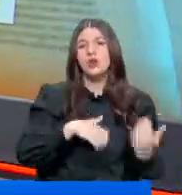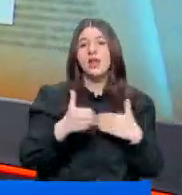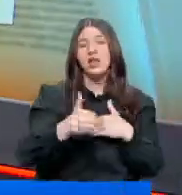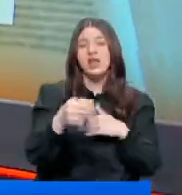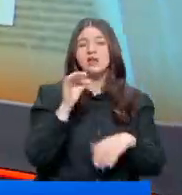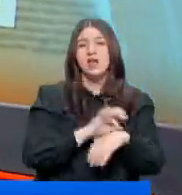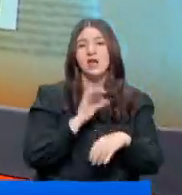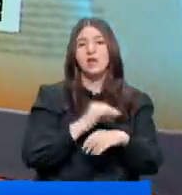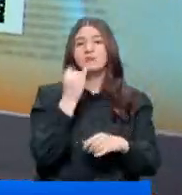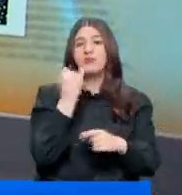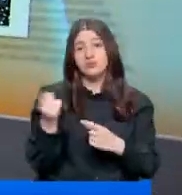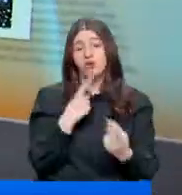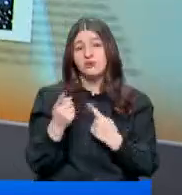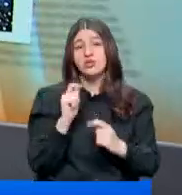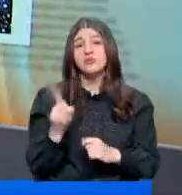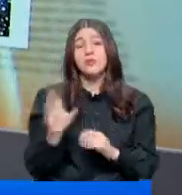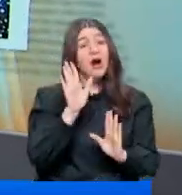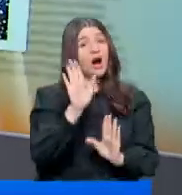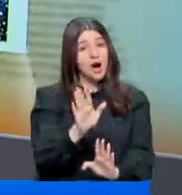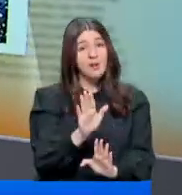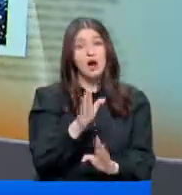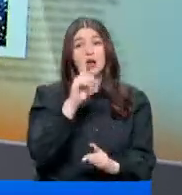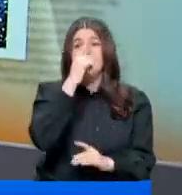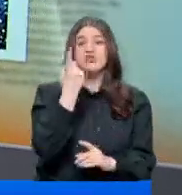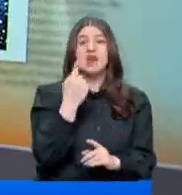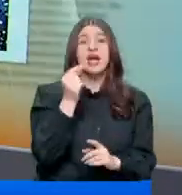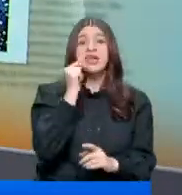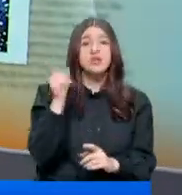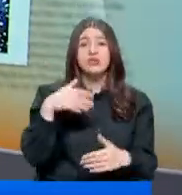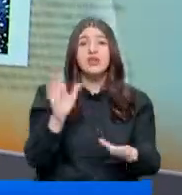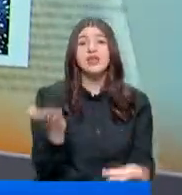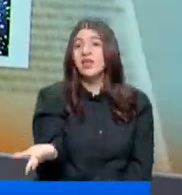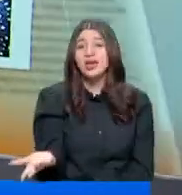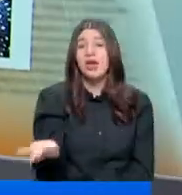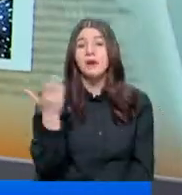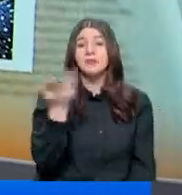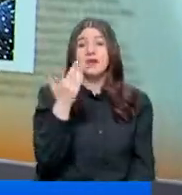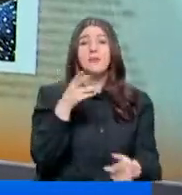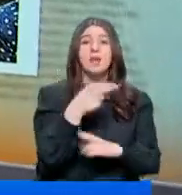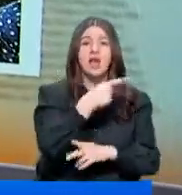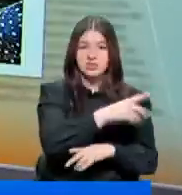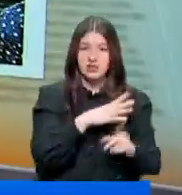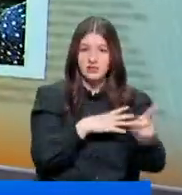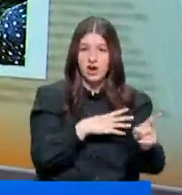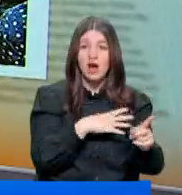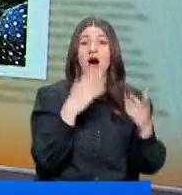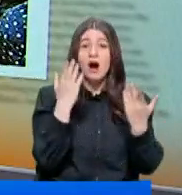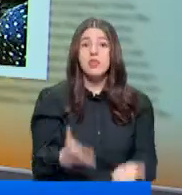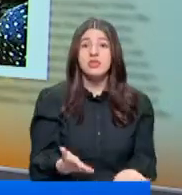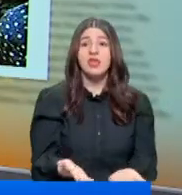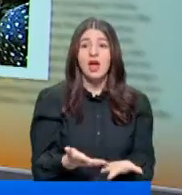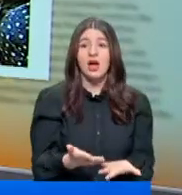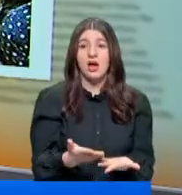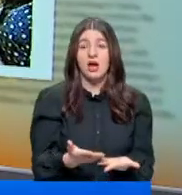ilerleyen dakikalarda konuğumuzla da konuşacağım. Ama yalnızca Giresun'da değildi ki. Şimdi mesela Balıkesir'de de var. Hatta